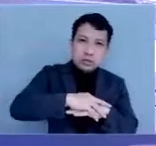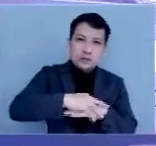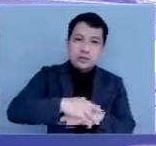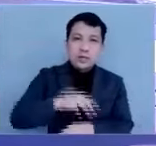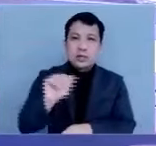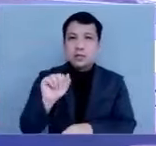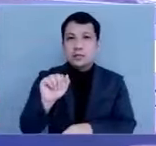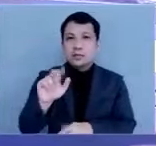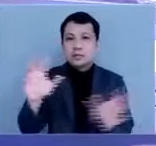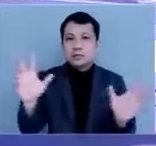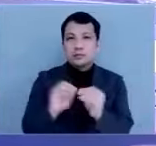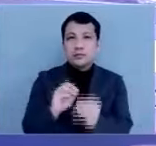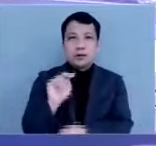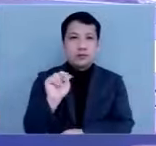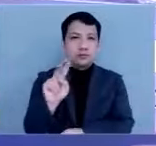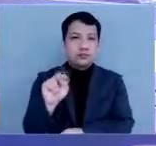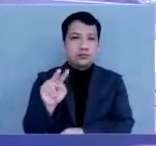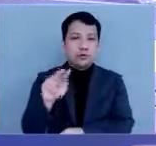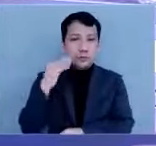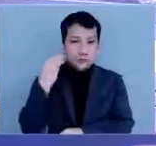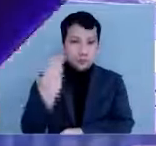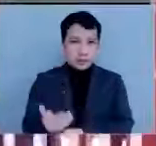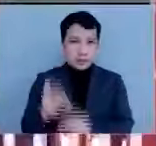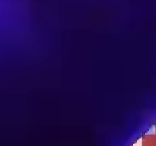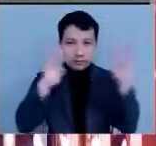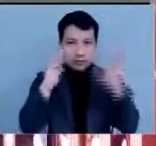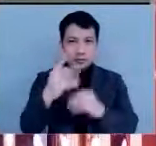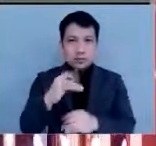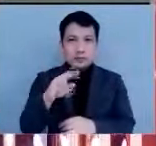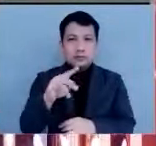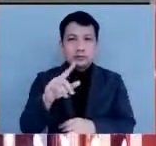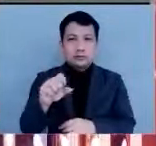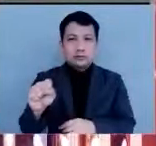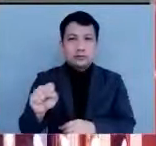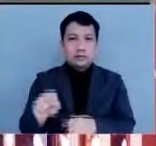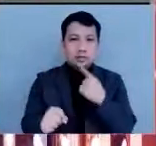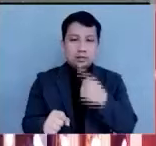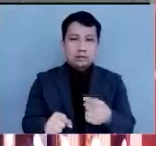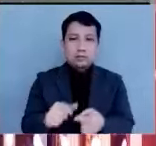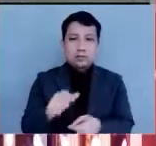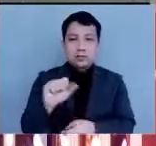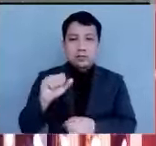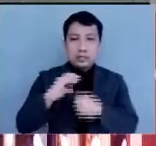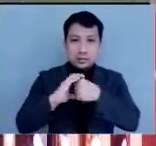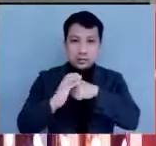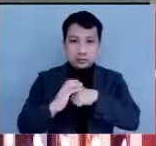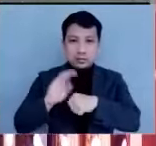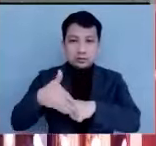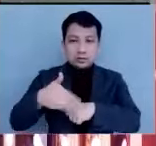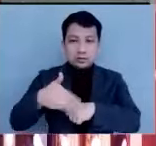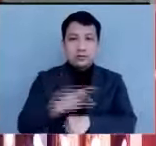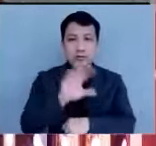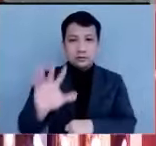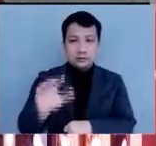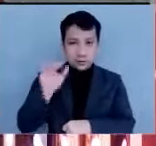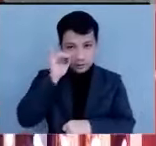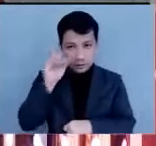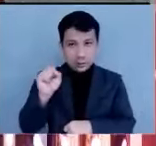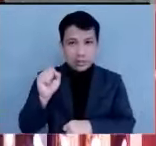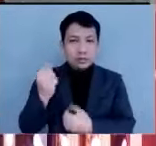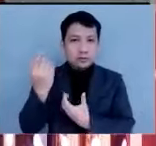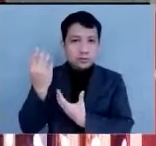ang nasawi sa hagupit ng Bagyong Christine. At live mula sa San Fernando, Camarines Sur, nasa frontline na balitang yan si Ian Suyu